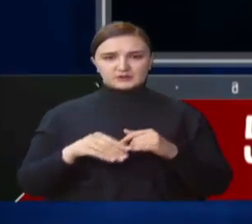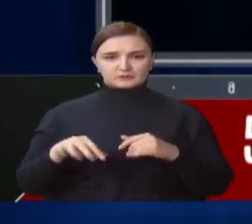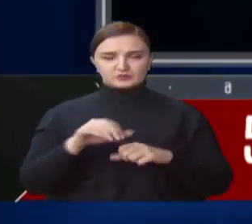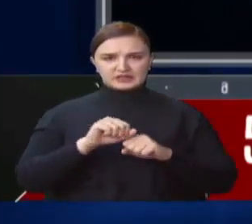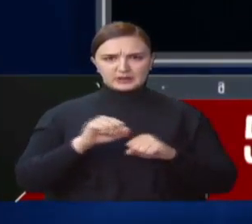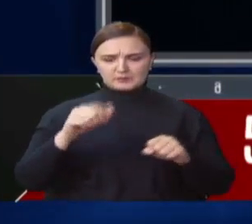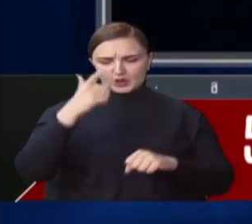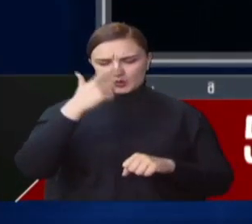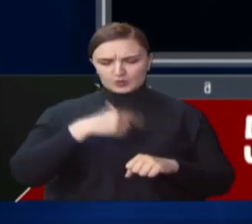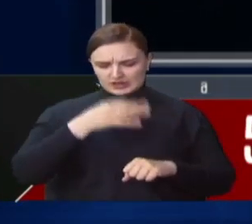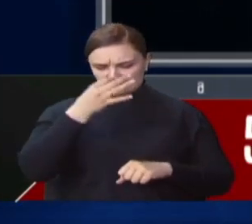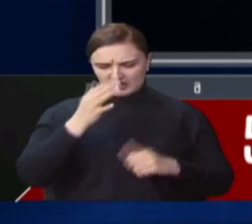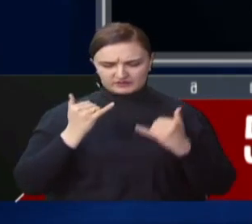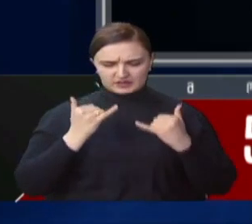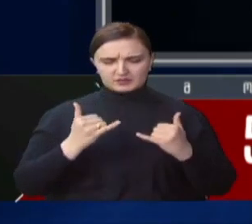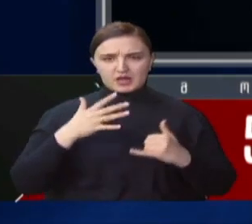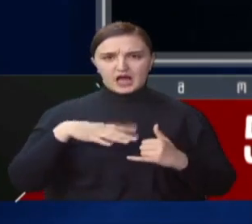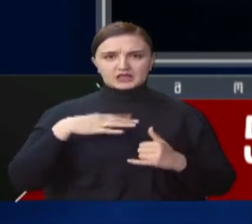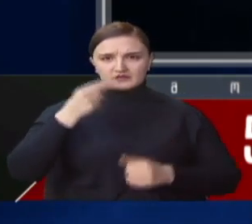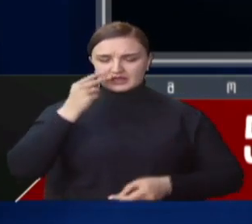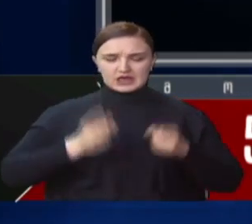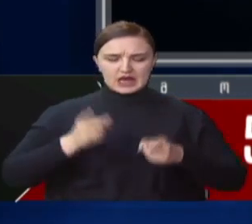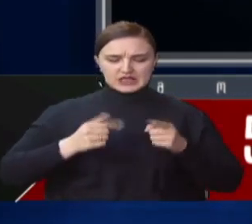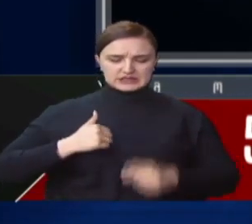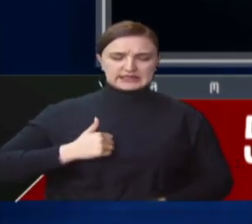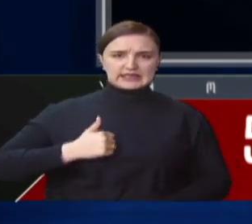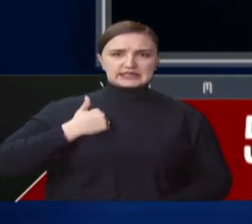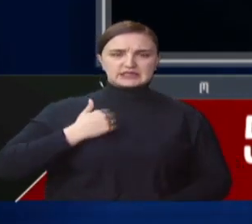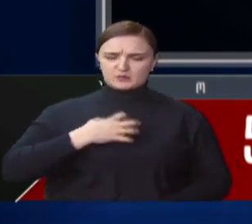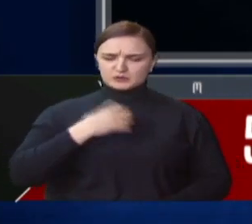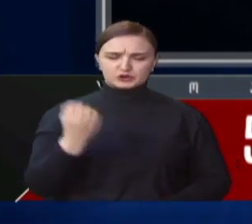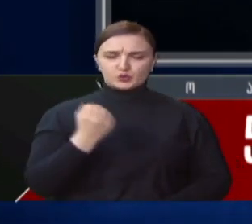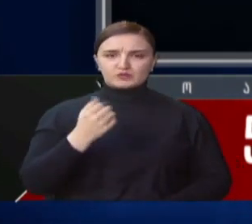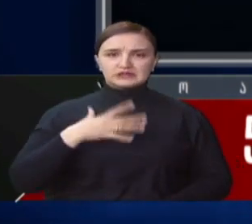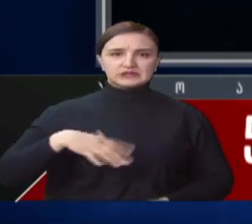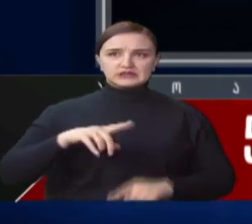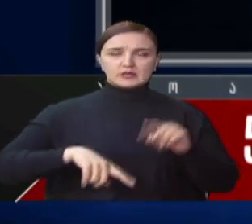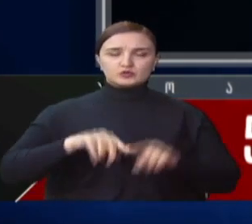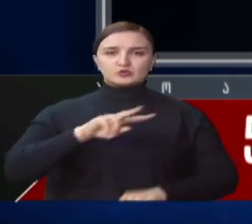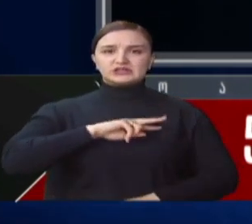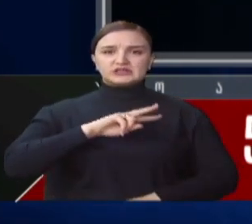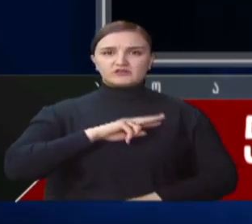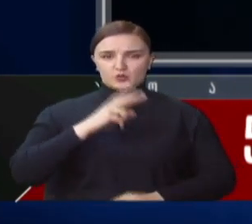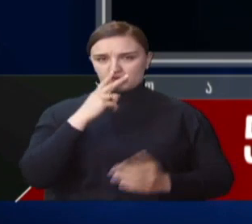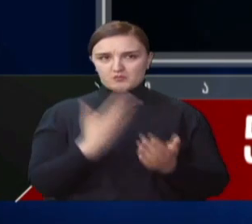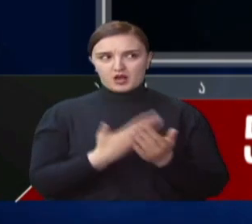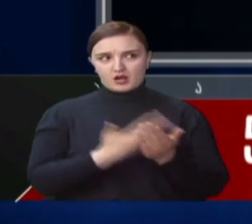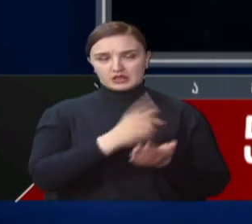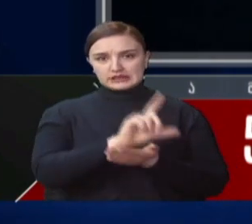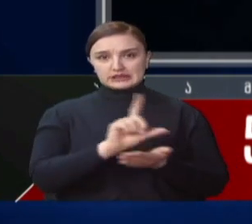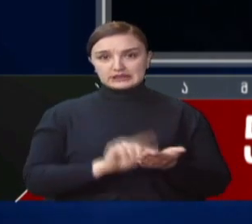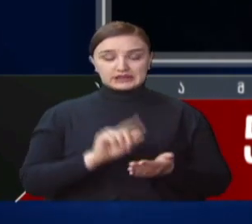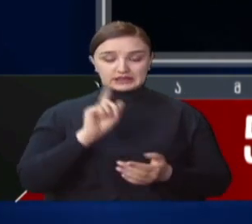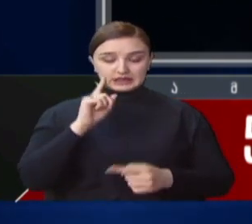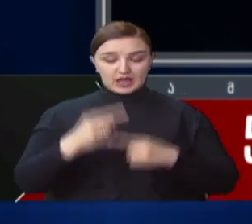გმირული თავდადებით არჩილმა ქართველი კაცის ღირსების შეუპოვრობისა და პატრიოტიზმის მაგალითი დაუტოვა მომავალ თაობებს. ჩვენ საზოგადოებასთან